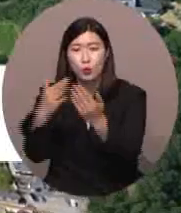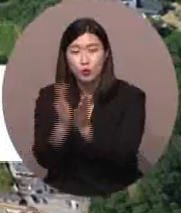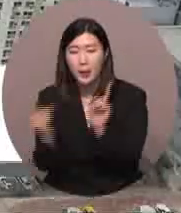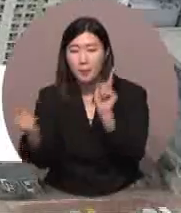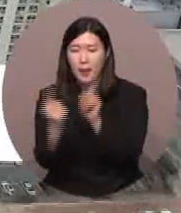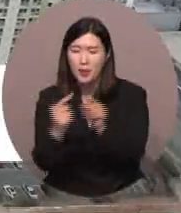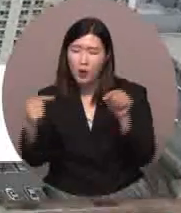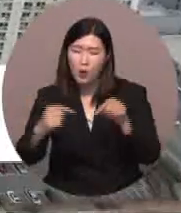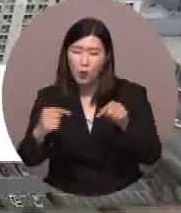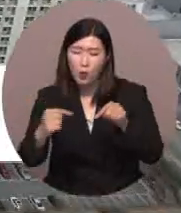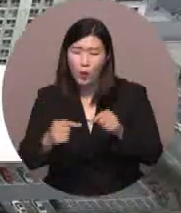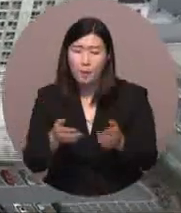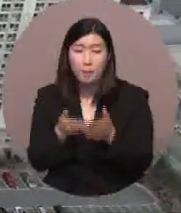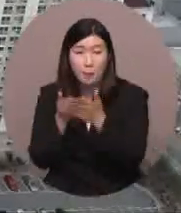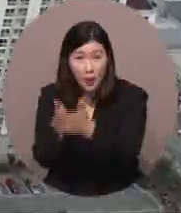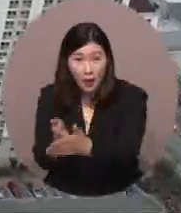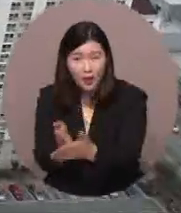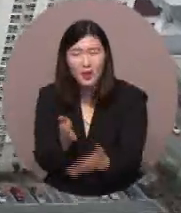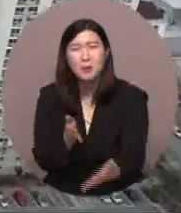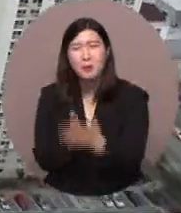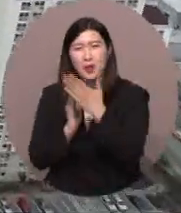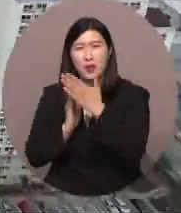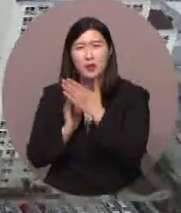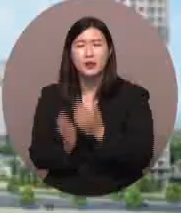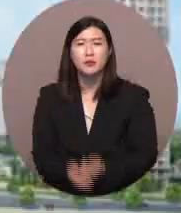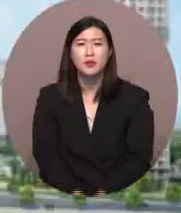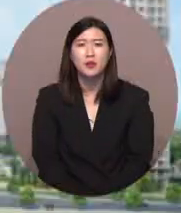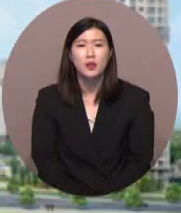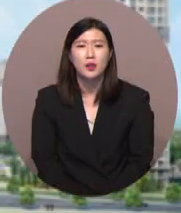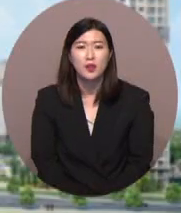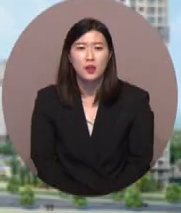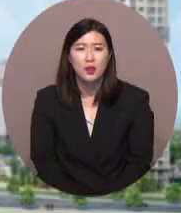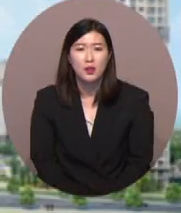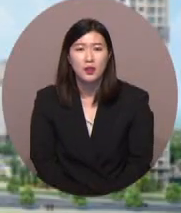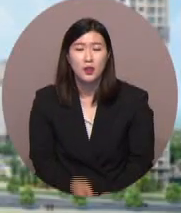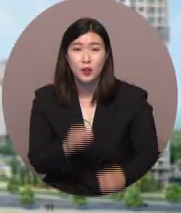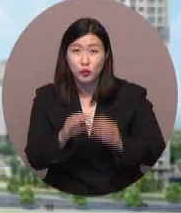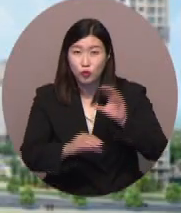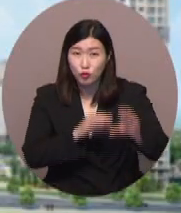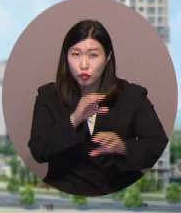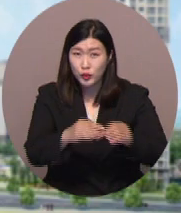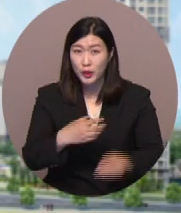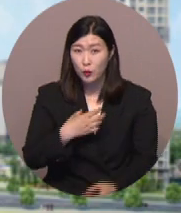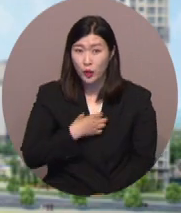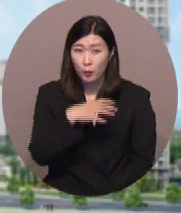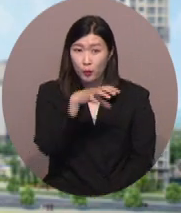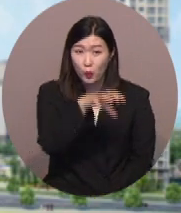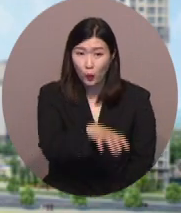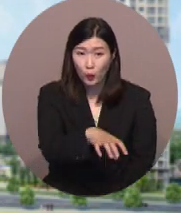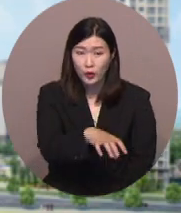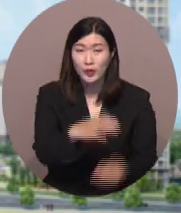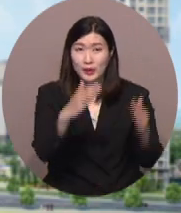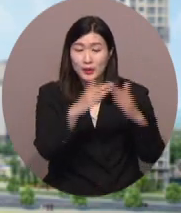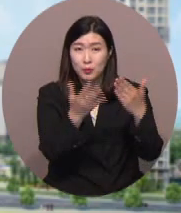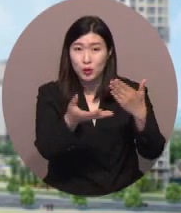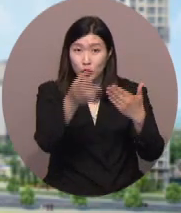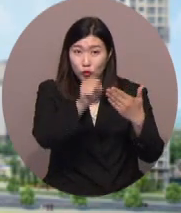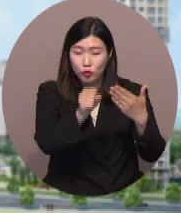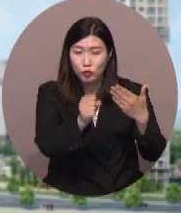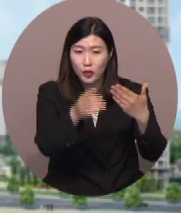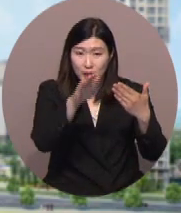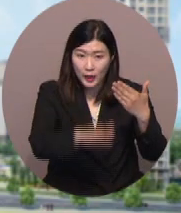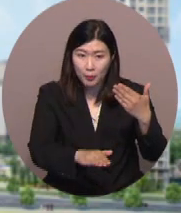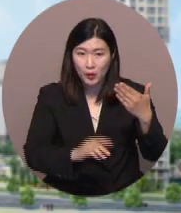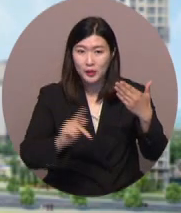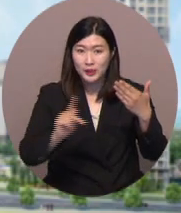대상 지역 해제를 요구했지만 받아들여지지 않았습니다 특이 과열 지구에서는 주택 담보대출 비율이 9억원 기준 이하 구간은 40%